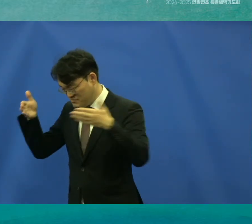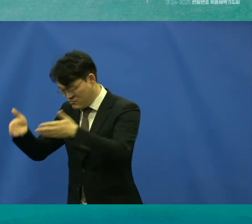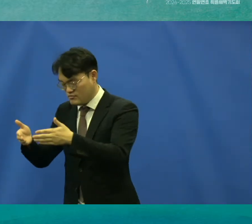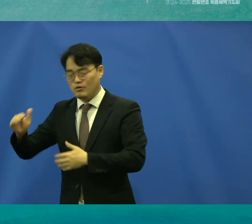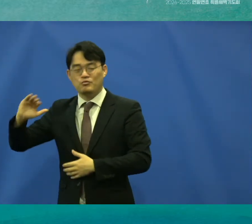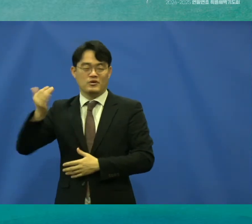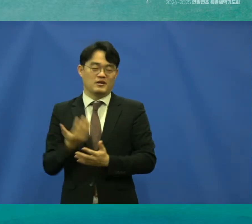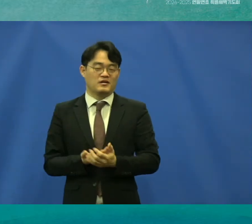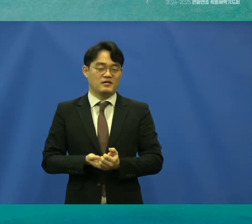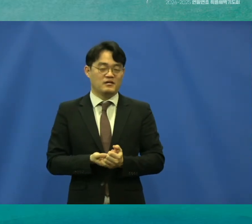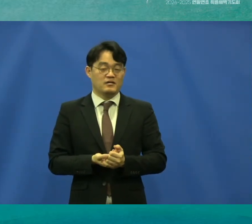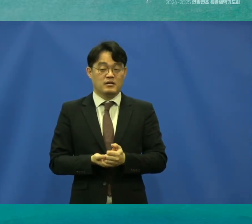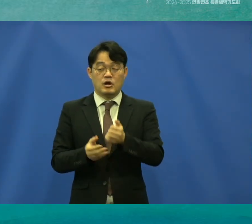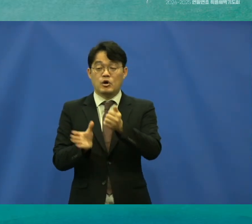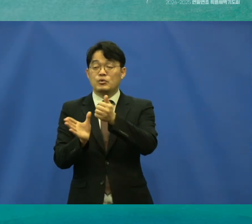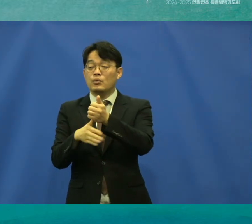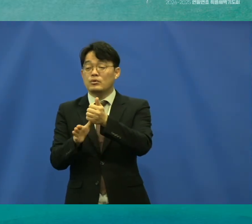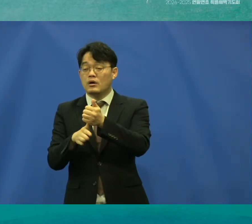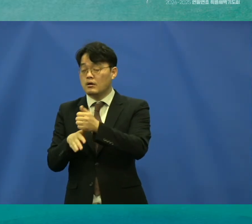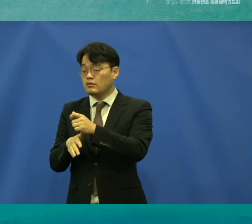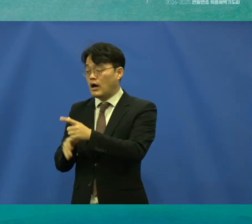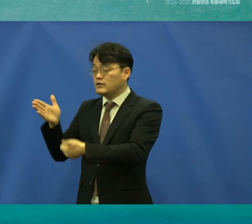요나가 왜 거기서 그러고 있느냐는 거예요.